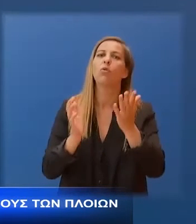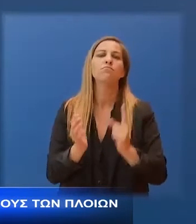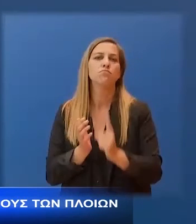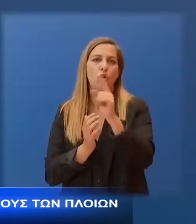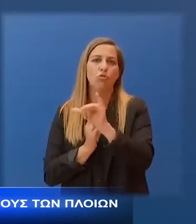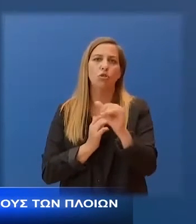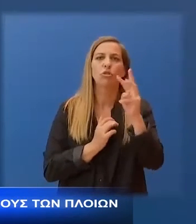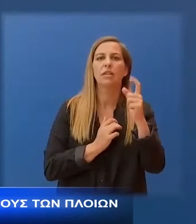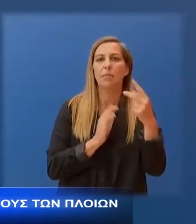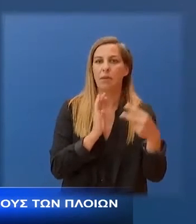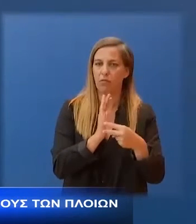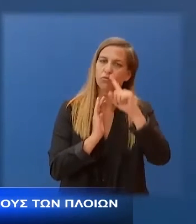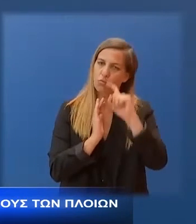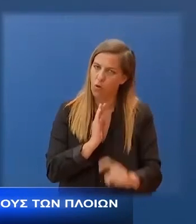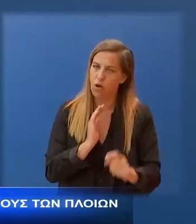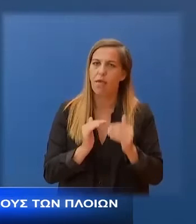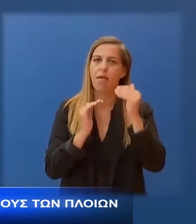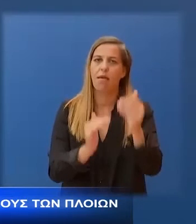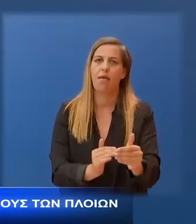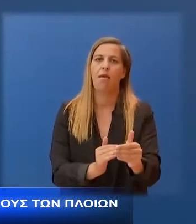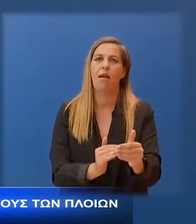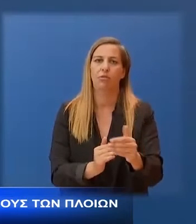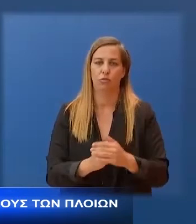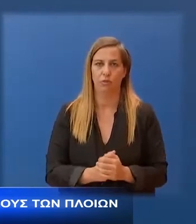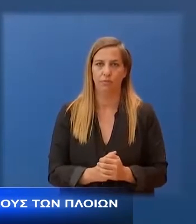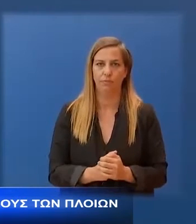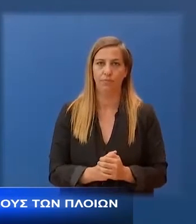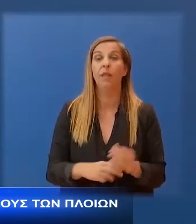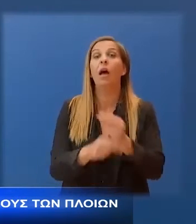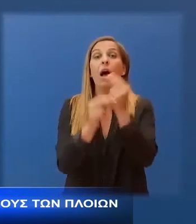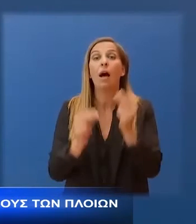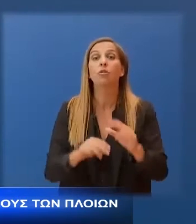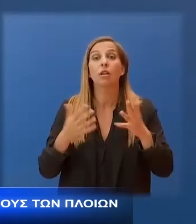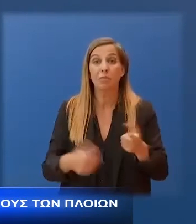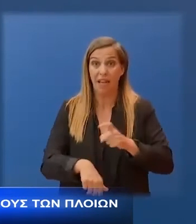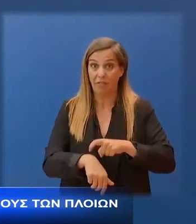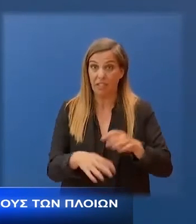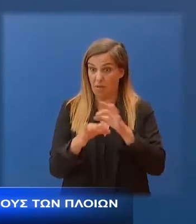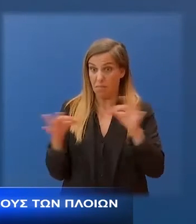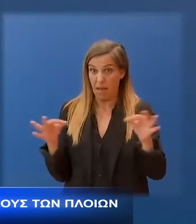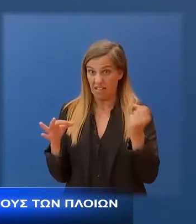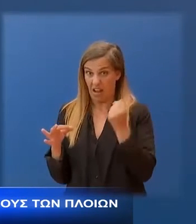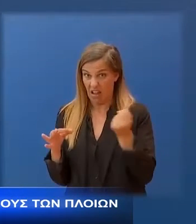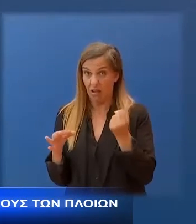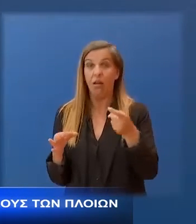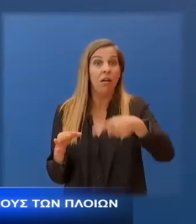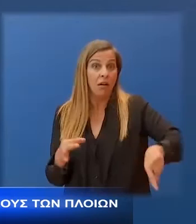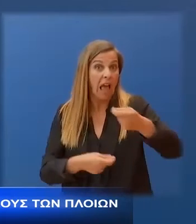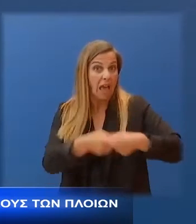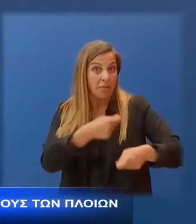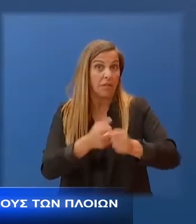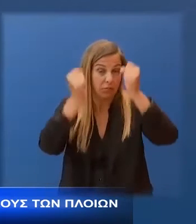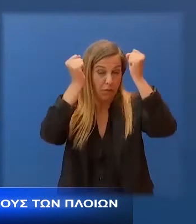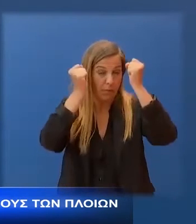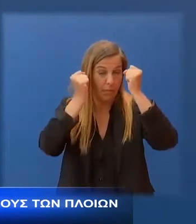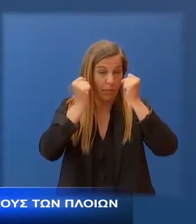έως και 31 Αυγούστου 2020. Έτσι, την ώρα που εξαιτίας των μέτρων περιορισμού του κορονοϊού μειώνεται ο